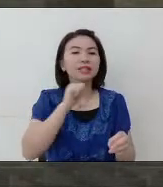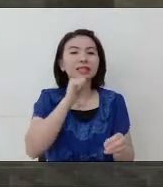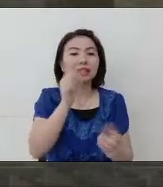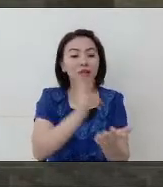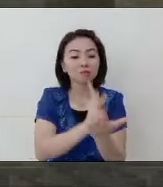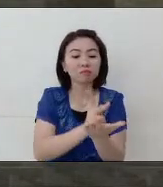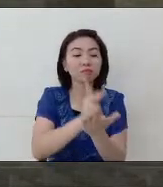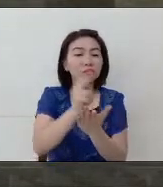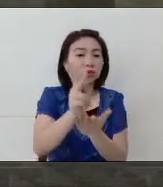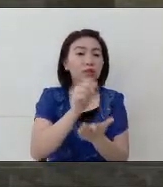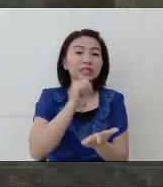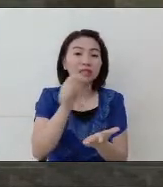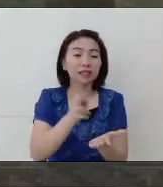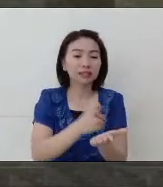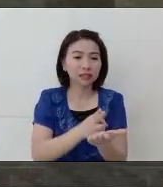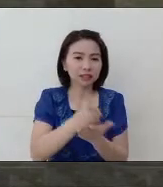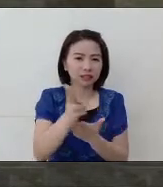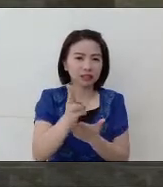Did you get that?